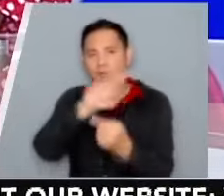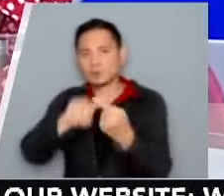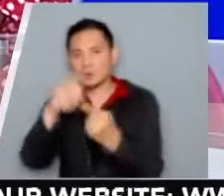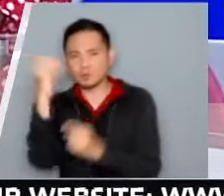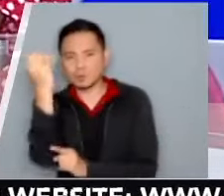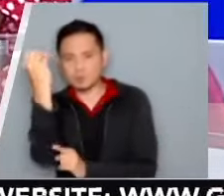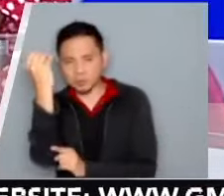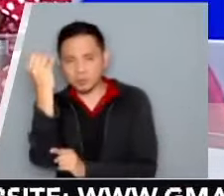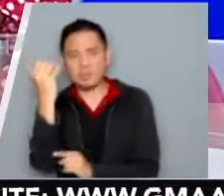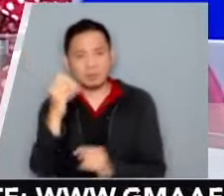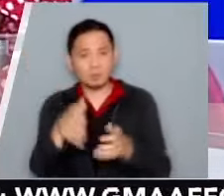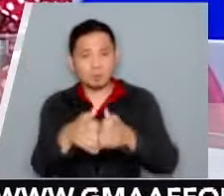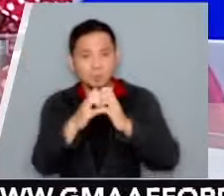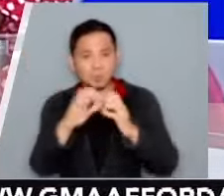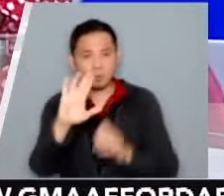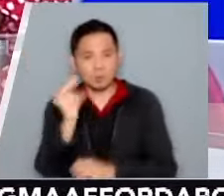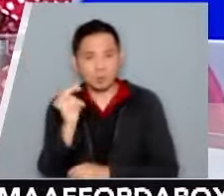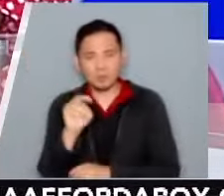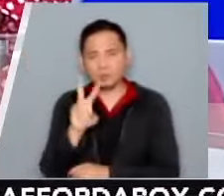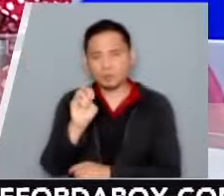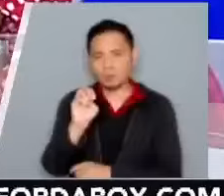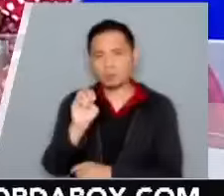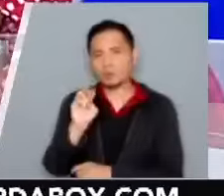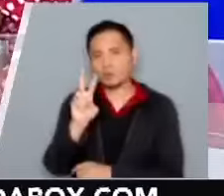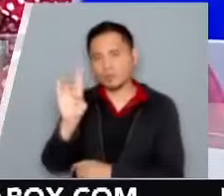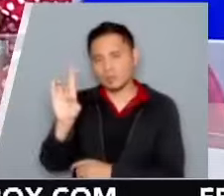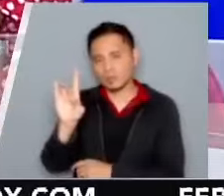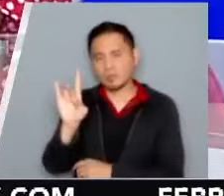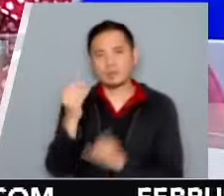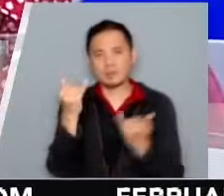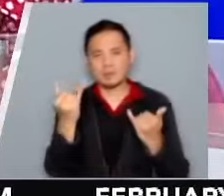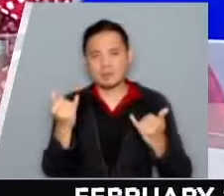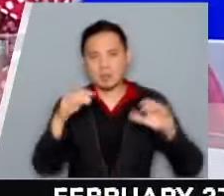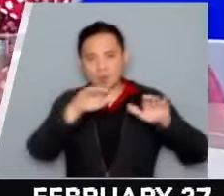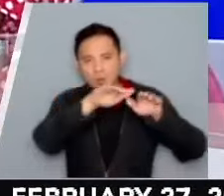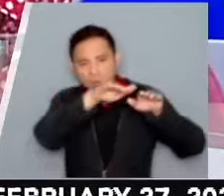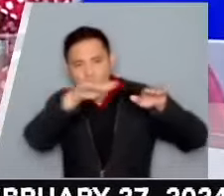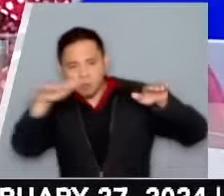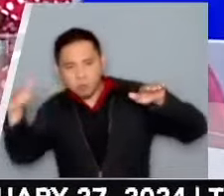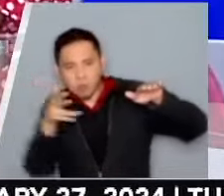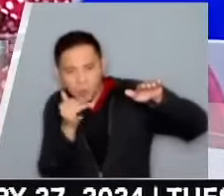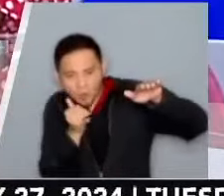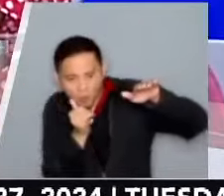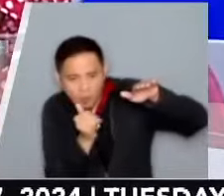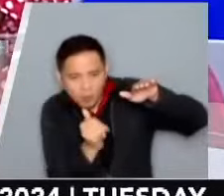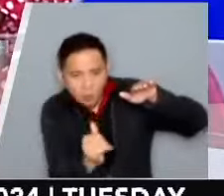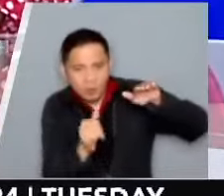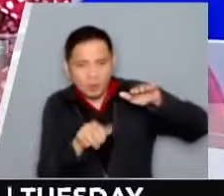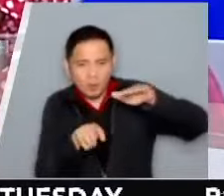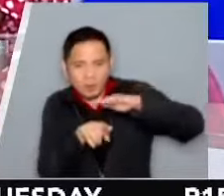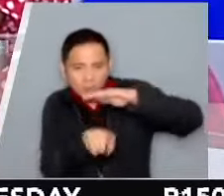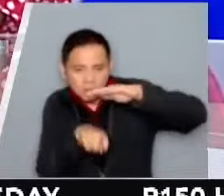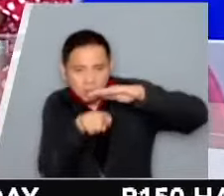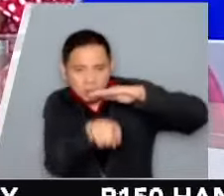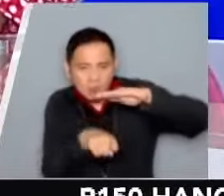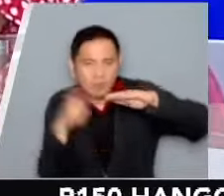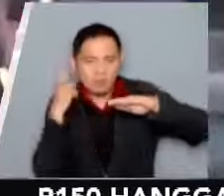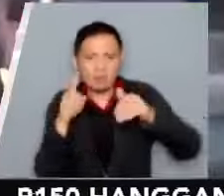Sa ngayon, patuloy pa ang paghukay para sa unang segment ng Subway. May unang balita, si Joseph